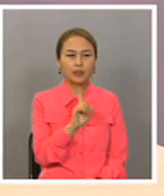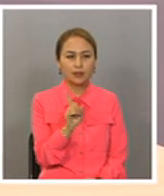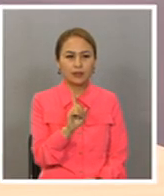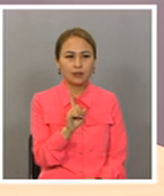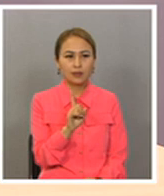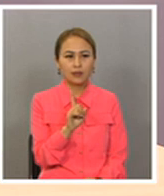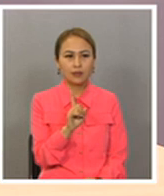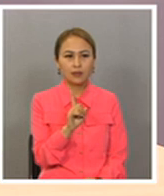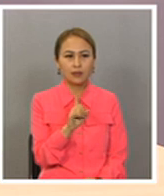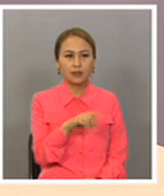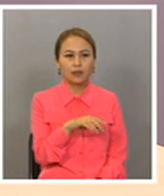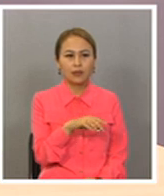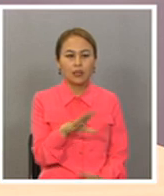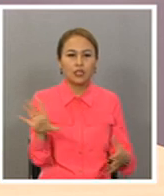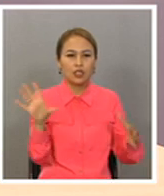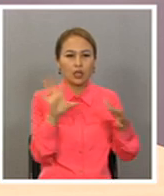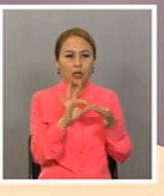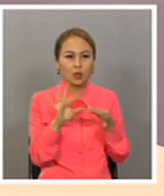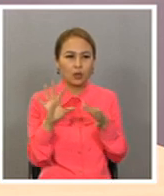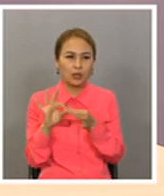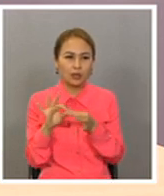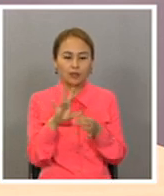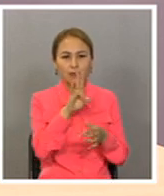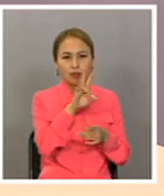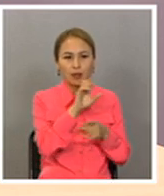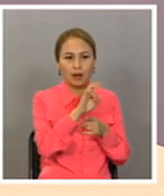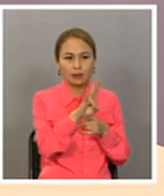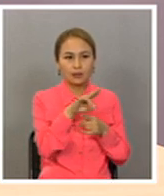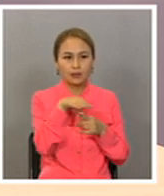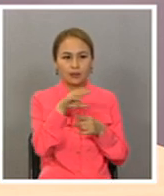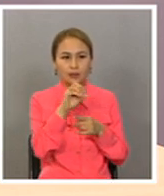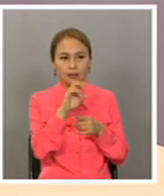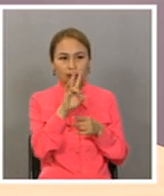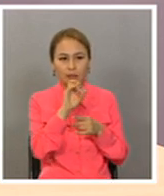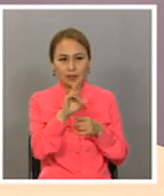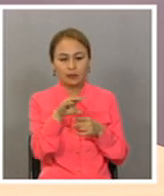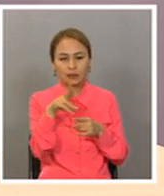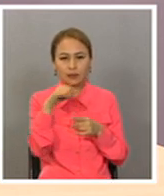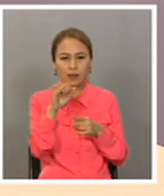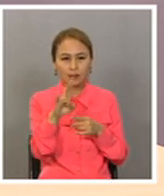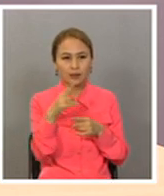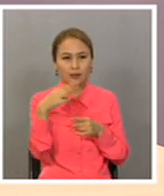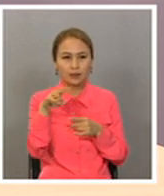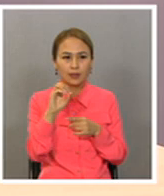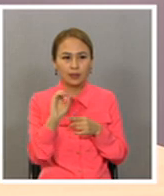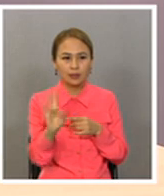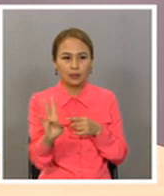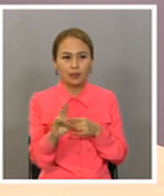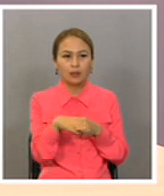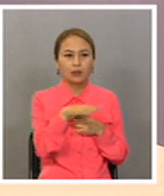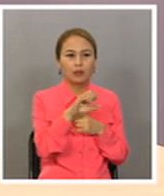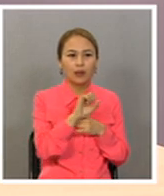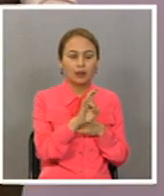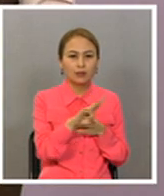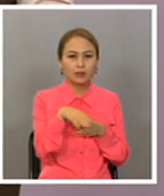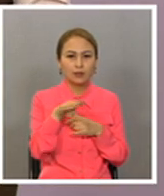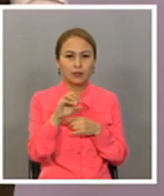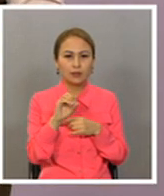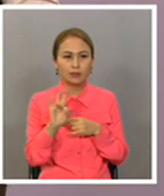неден? Жалғаулары нан-нен, дан-ден,